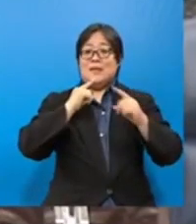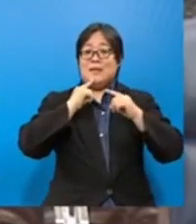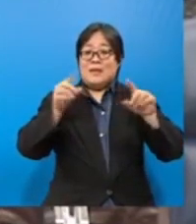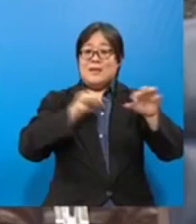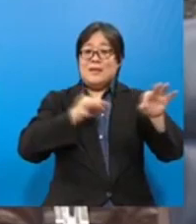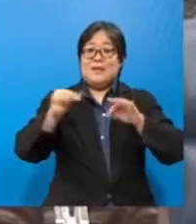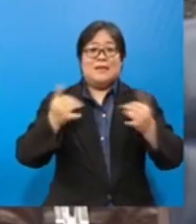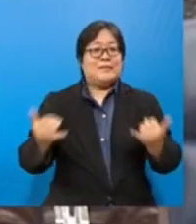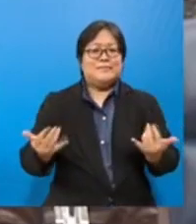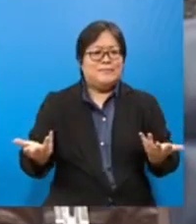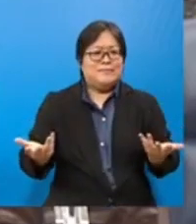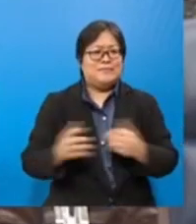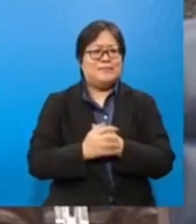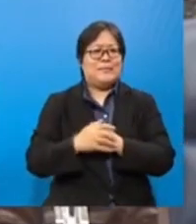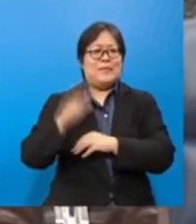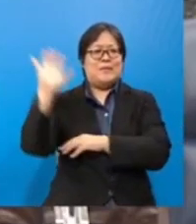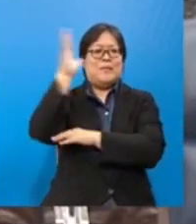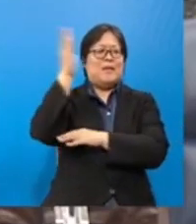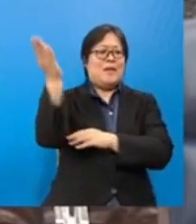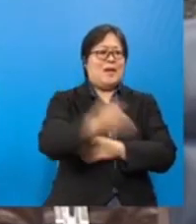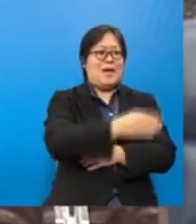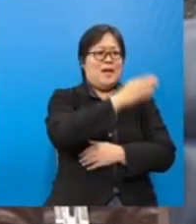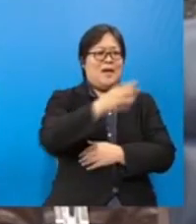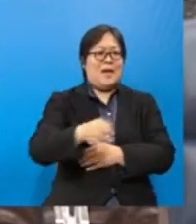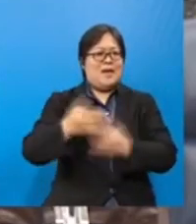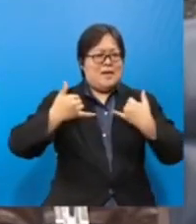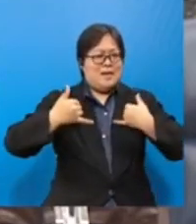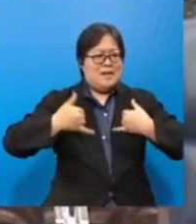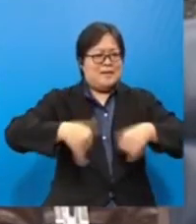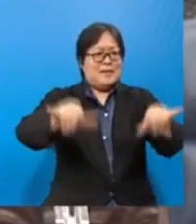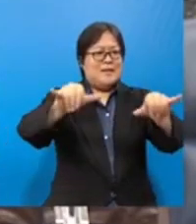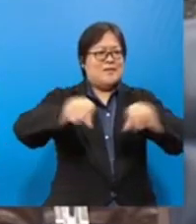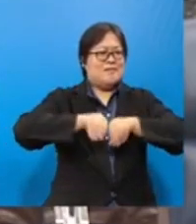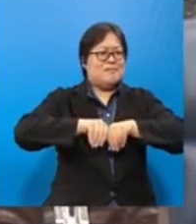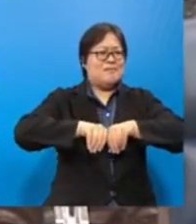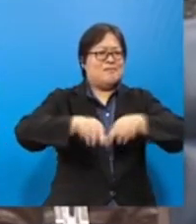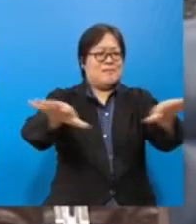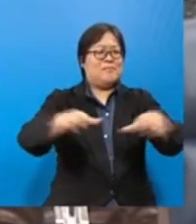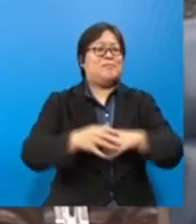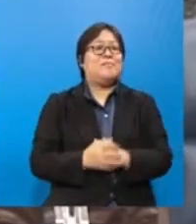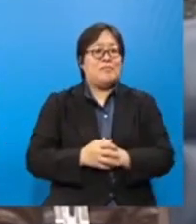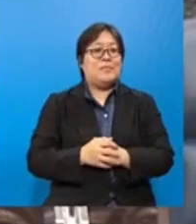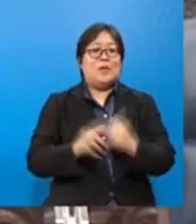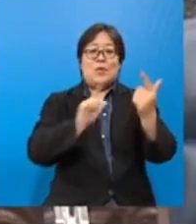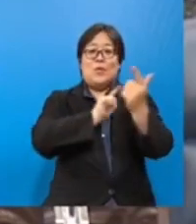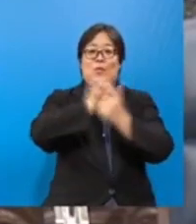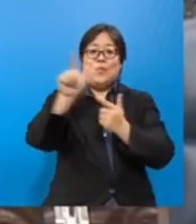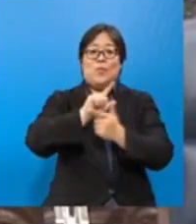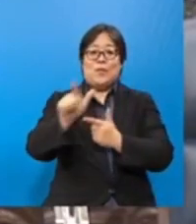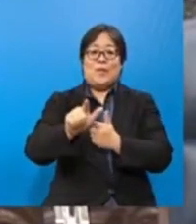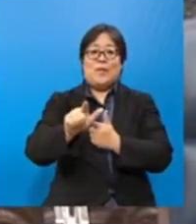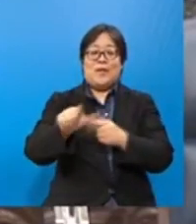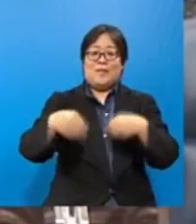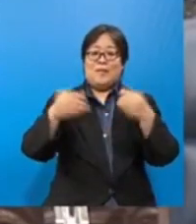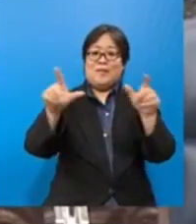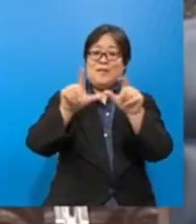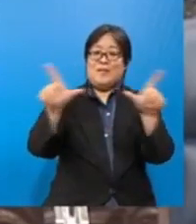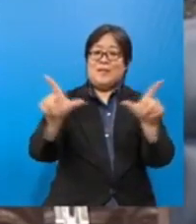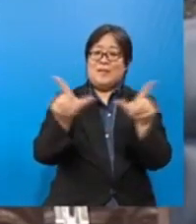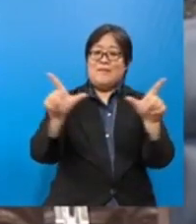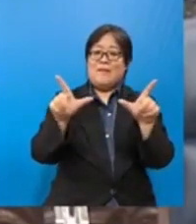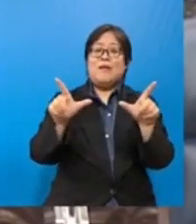yang ada sekarang raport pembalakan haram Masih Berlalu Asa kelulusan yang tidak mengikuti kaidah